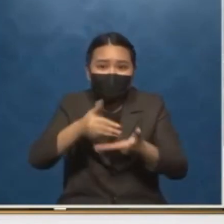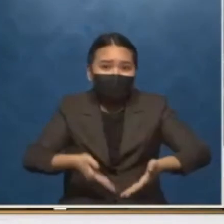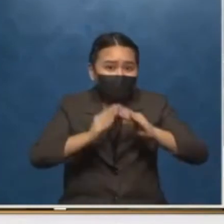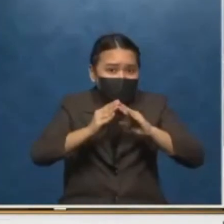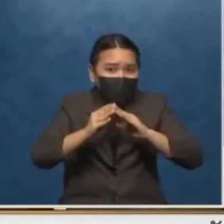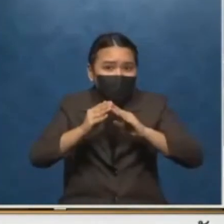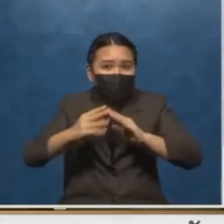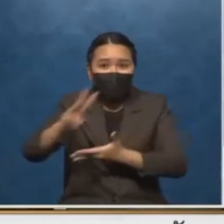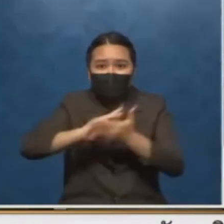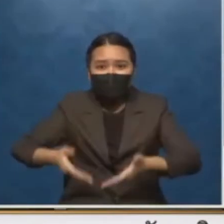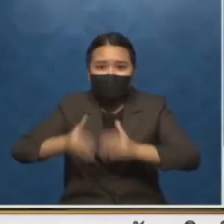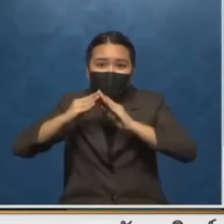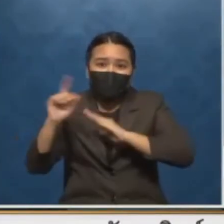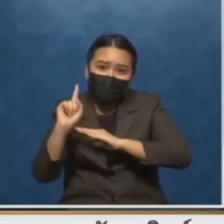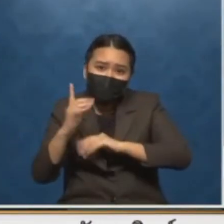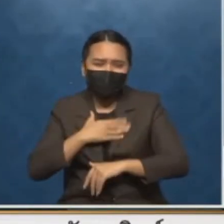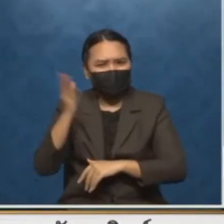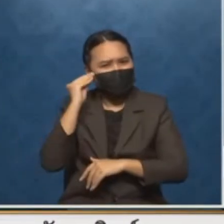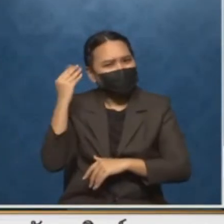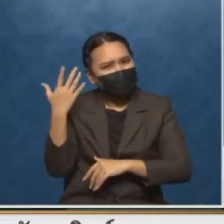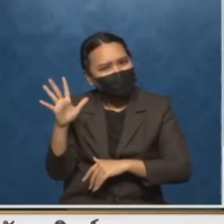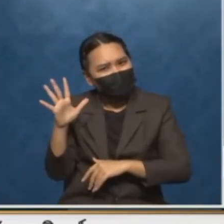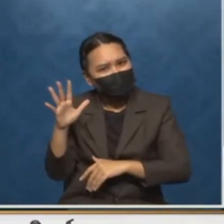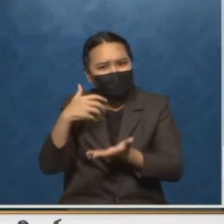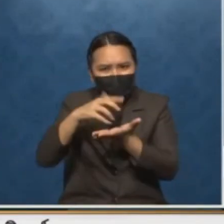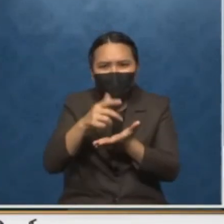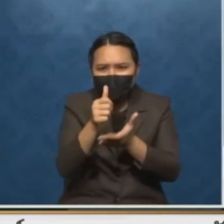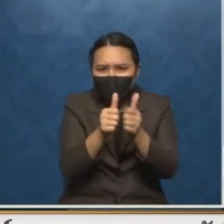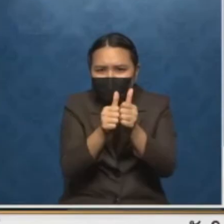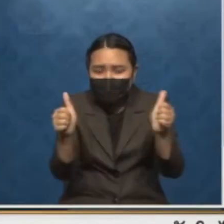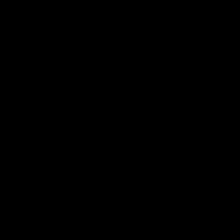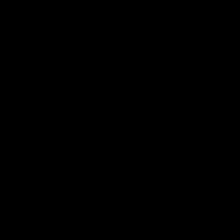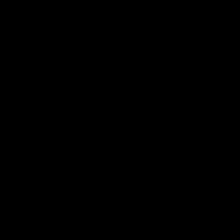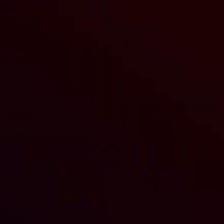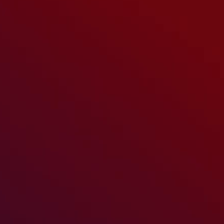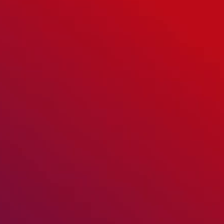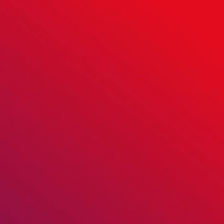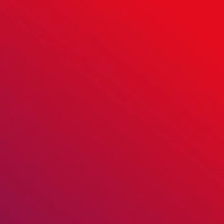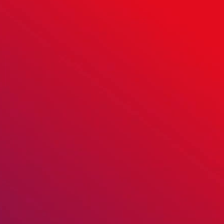ไลหรือทํายังไงเพราะผมฟังแล้วท่านบรรยายดีมากครับขอบคุณมากท่านประธานครับ